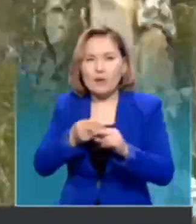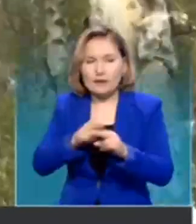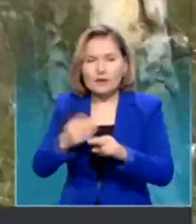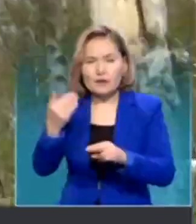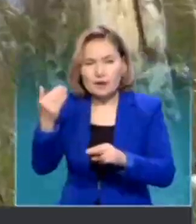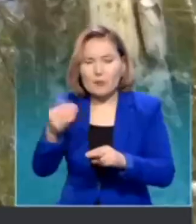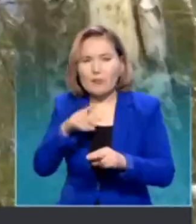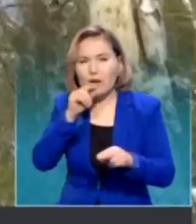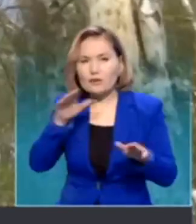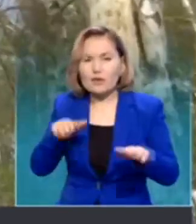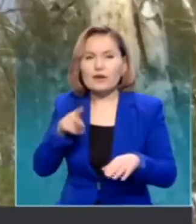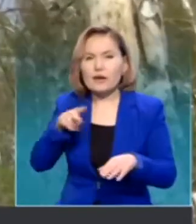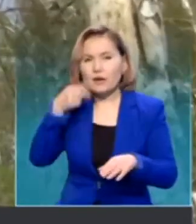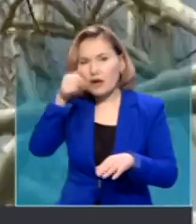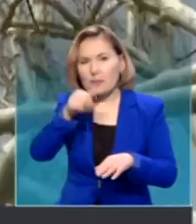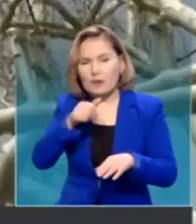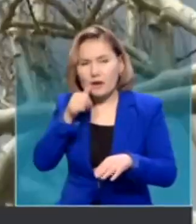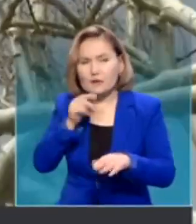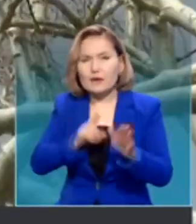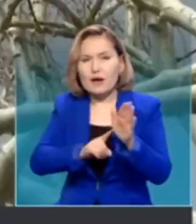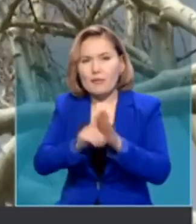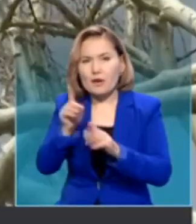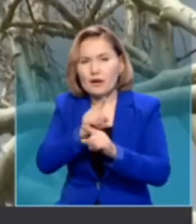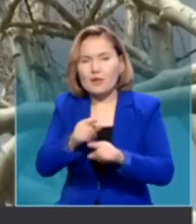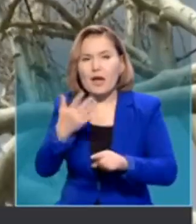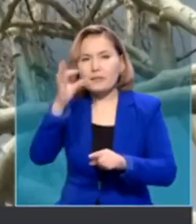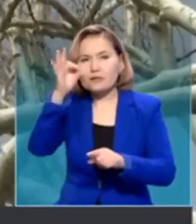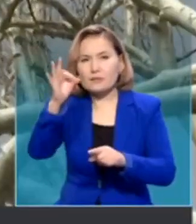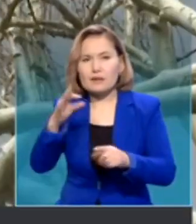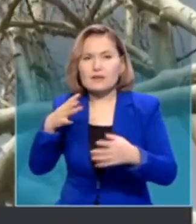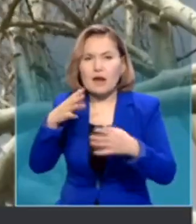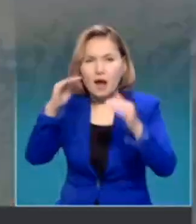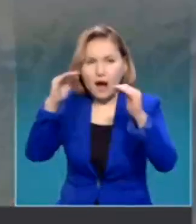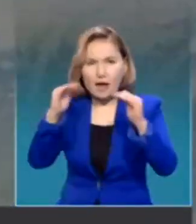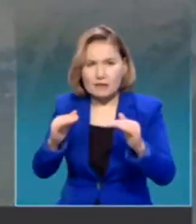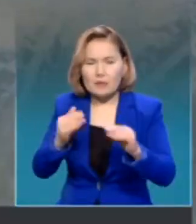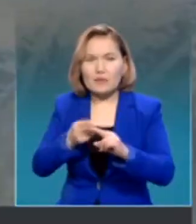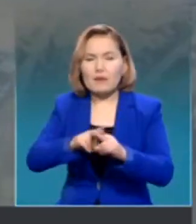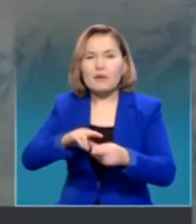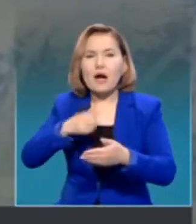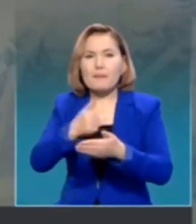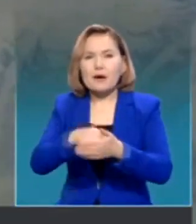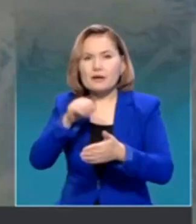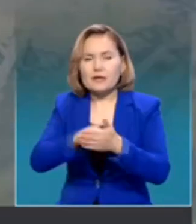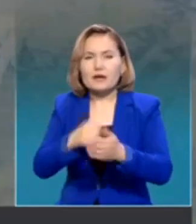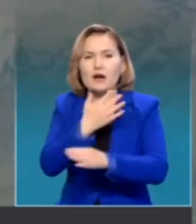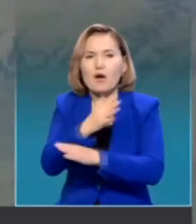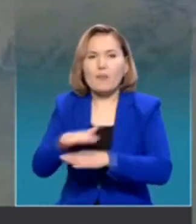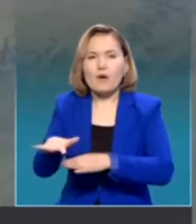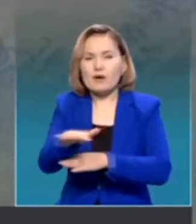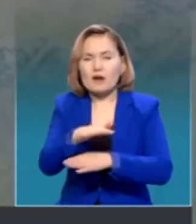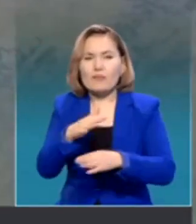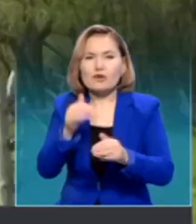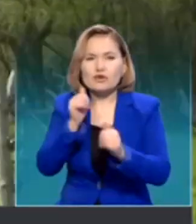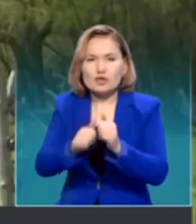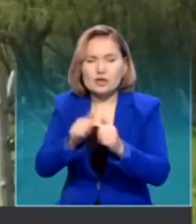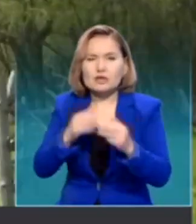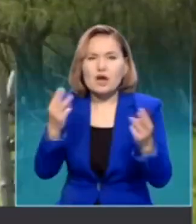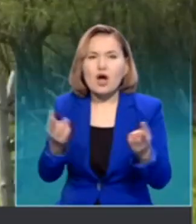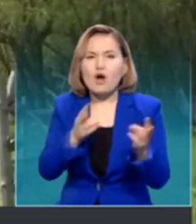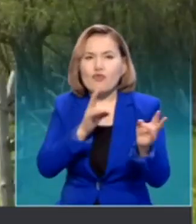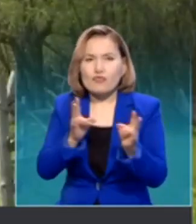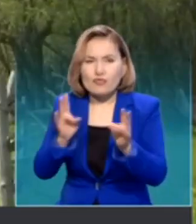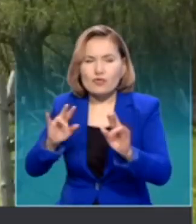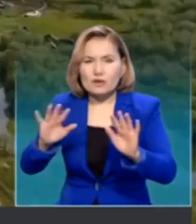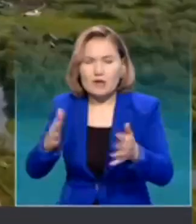шәукілдектерде 2000-ші жылдардың басынан бері 5%-ға азайған. Басты себеп өңірдегі орманды алқаптар жиі өртенеді. Ауаның